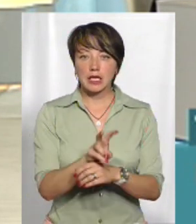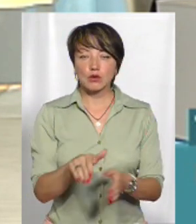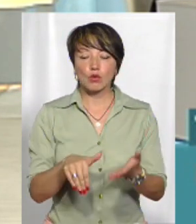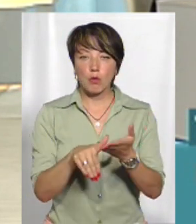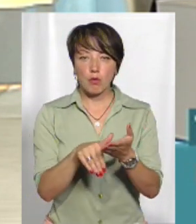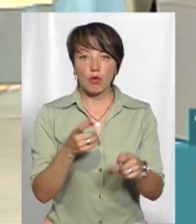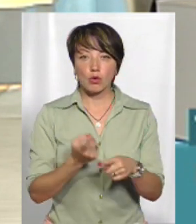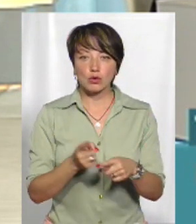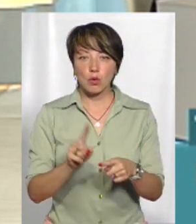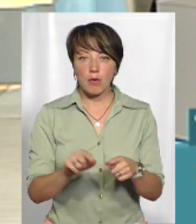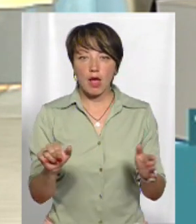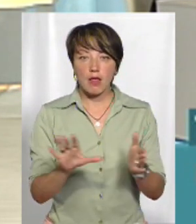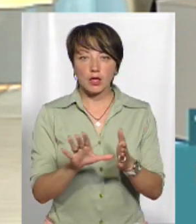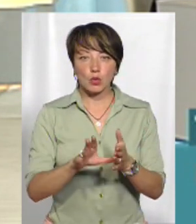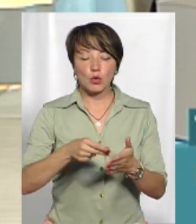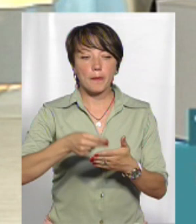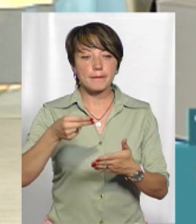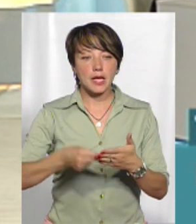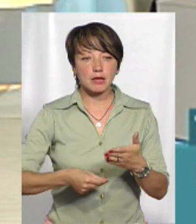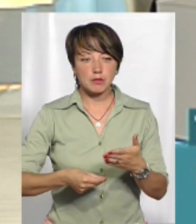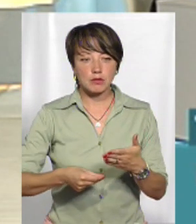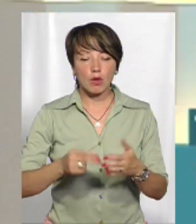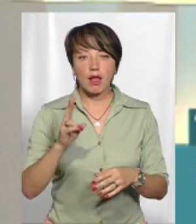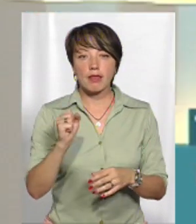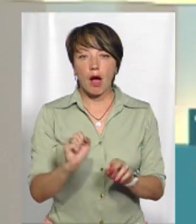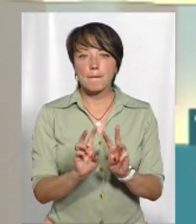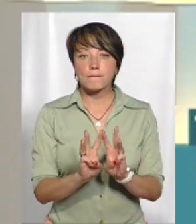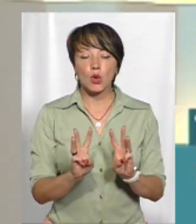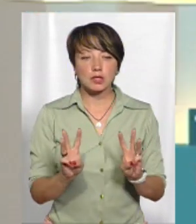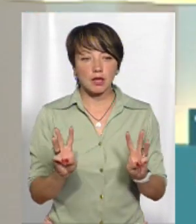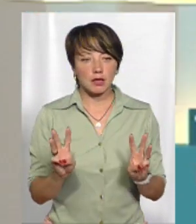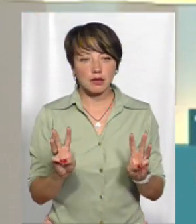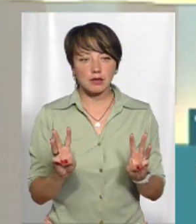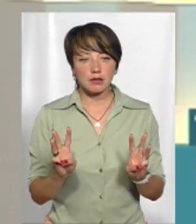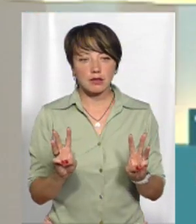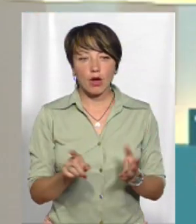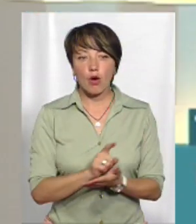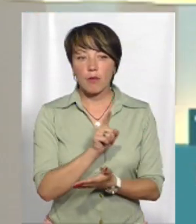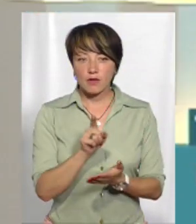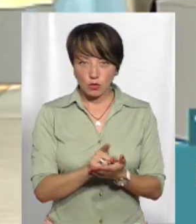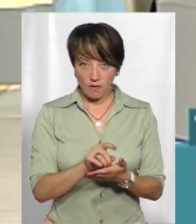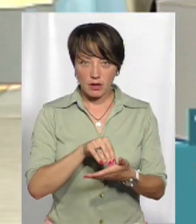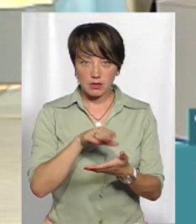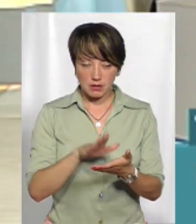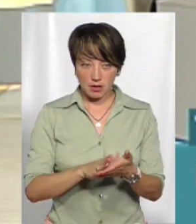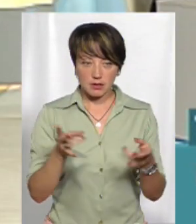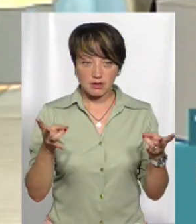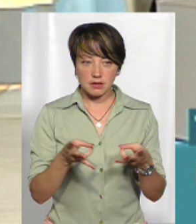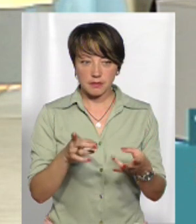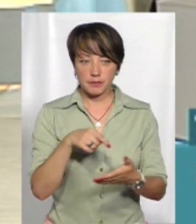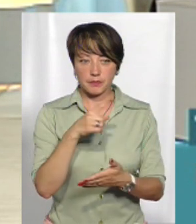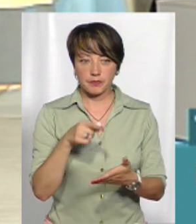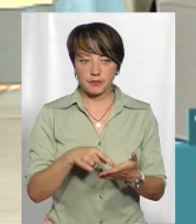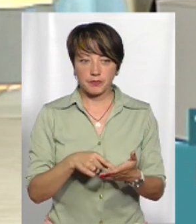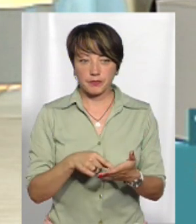допомогою цього електронного підпису на портал, обов'язкова реєстрація до